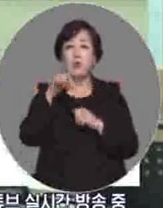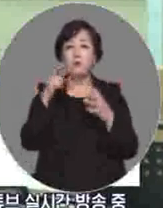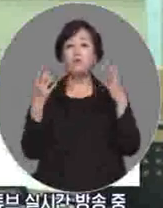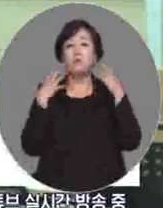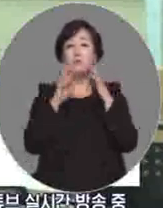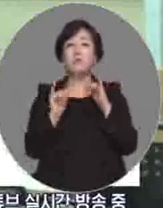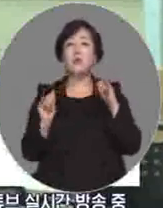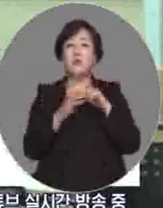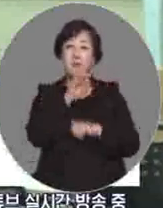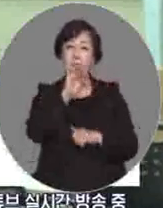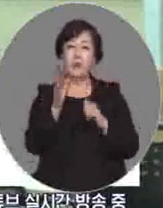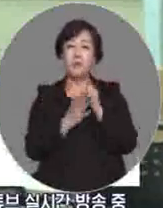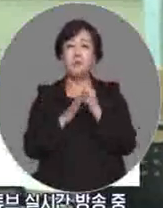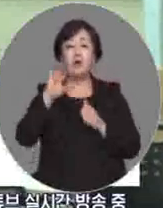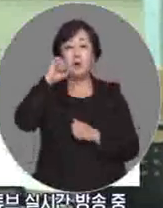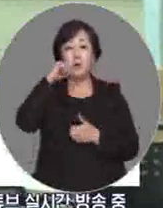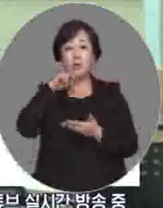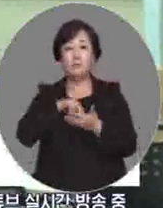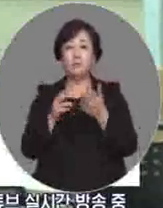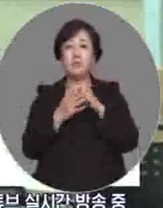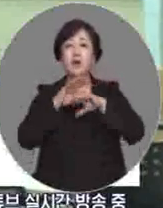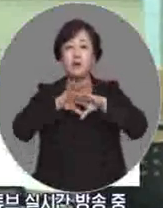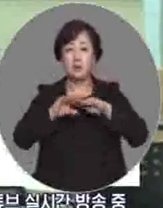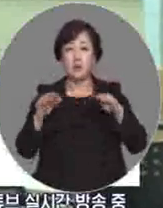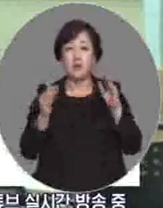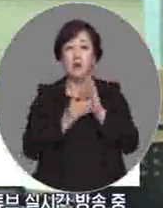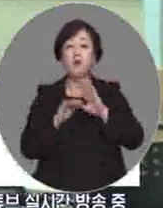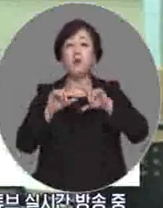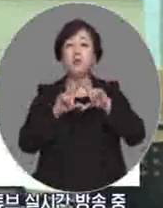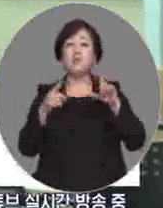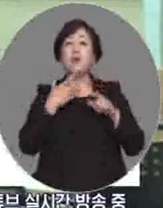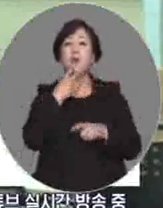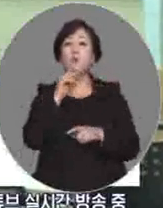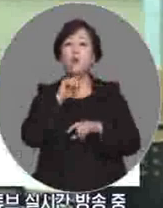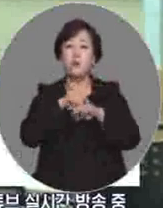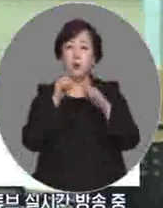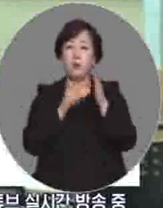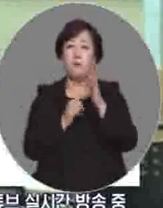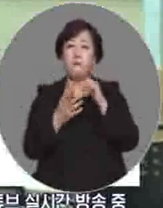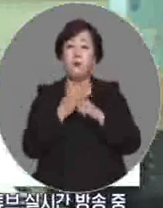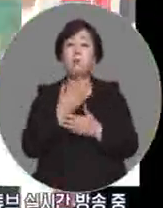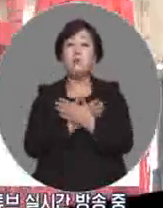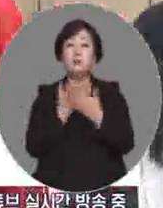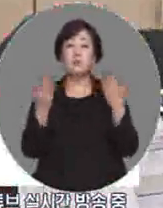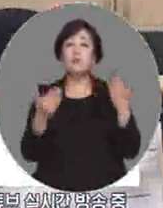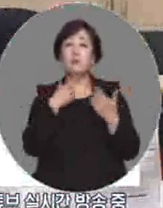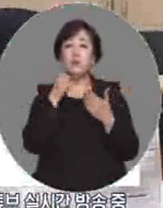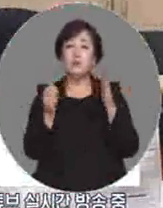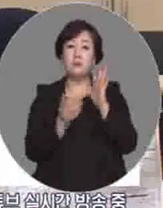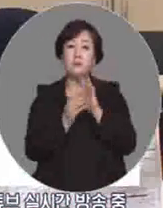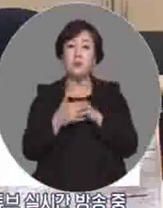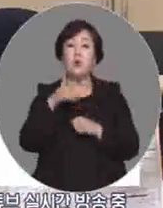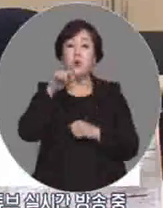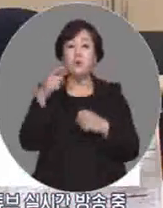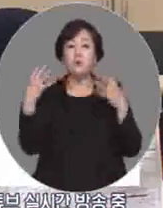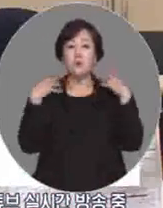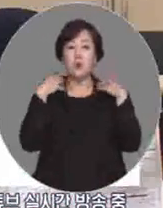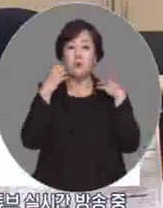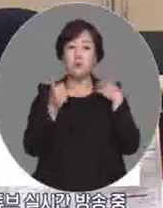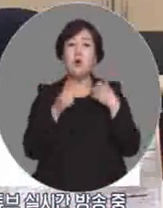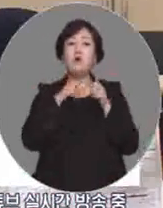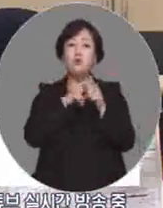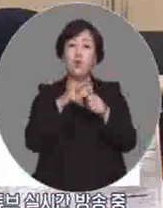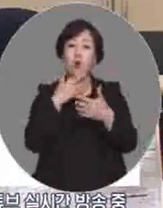애로를 하루빨리 해결해드리고 일상의 행복을 되찾아드리도록 하겠습니다. 구청장 경험이 있는